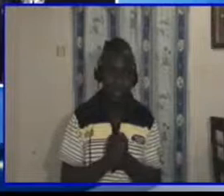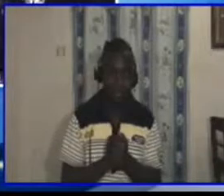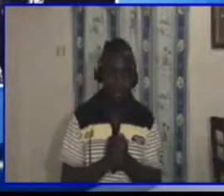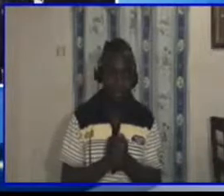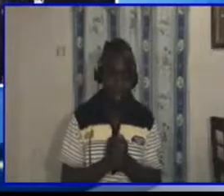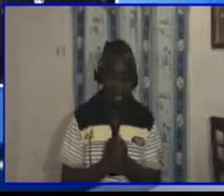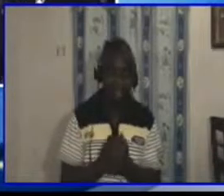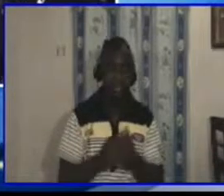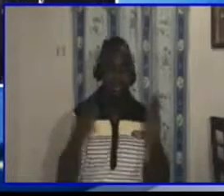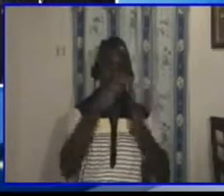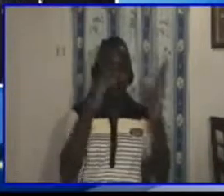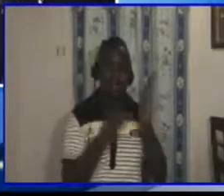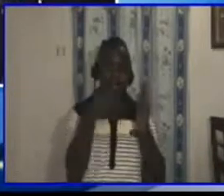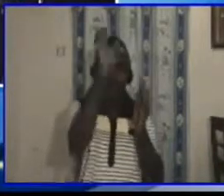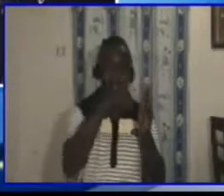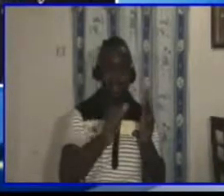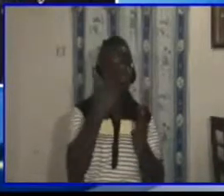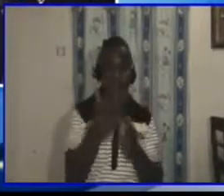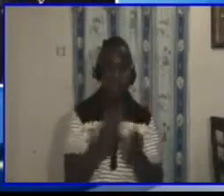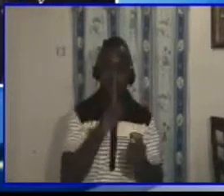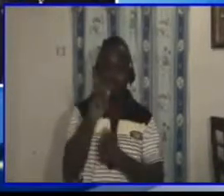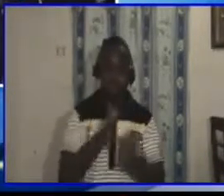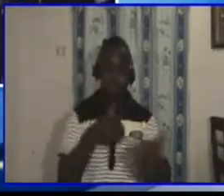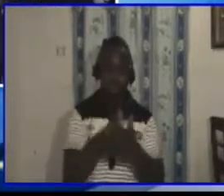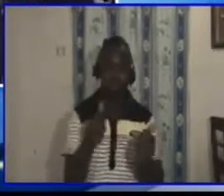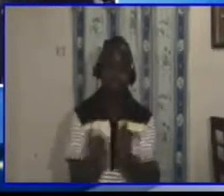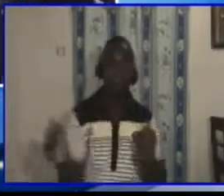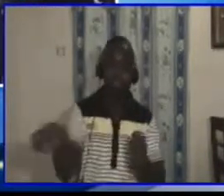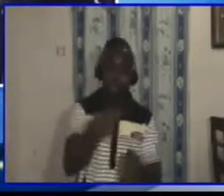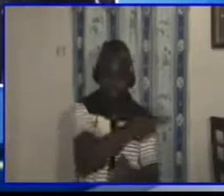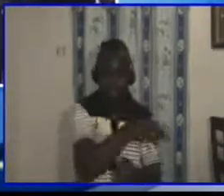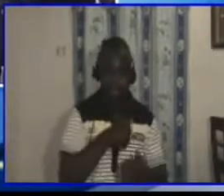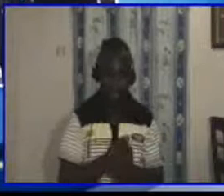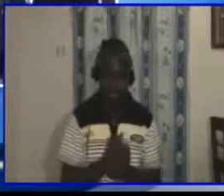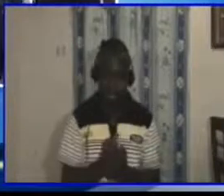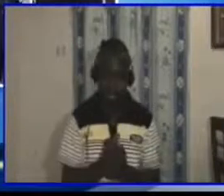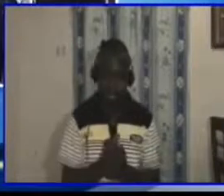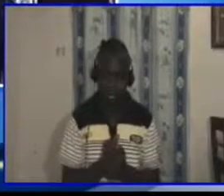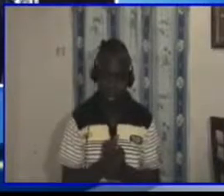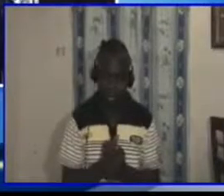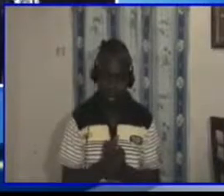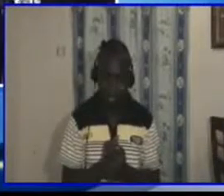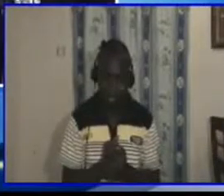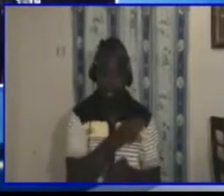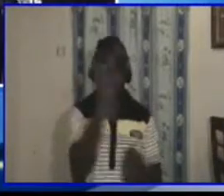che matteo capitolo 13 sia adempiuto è in voi